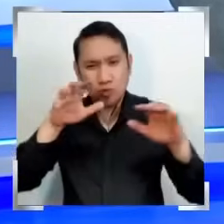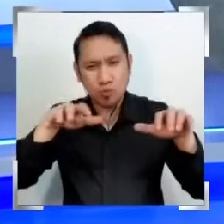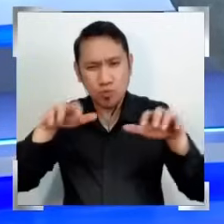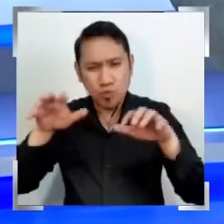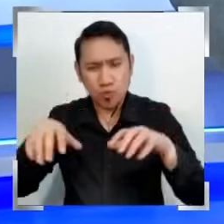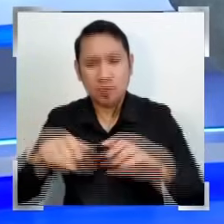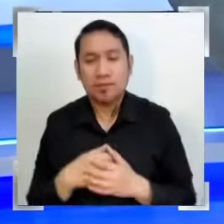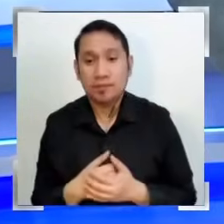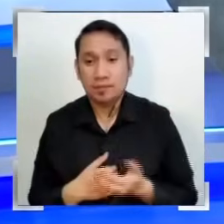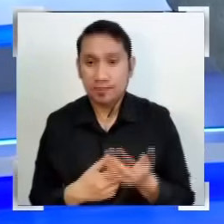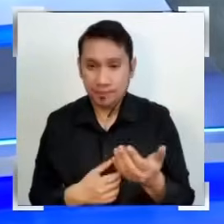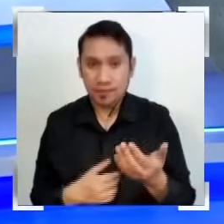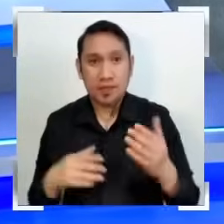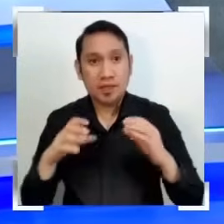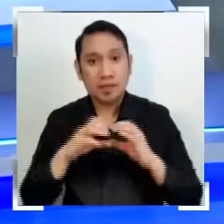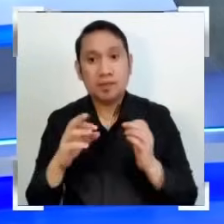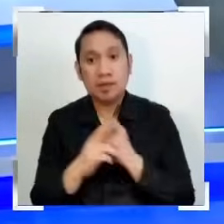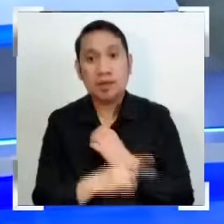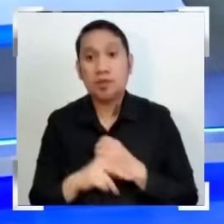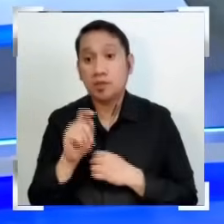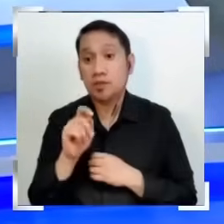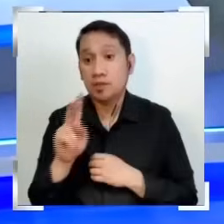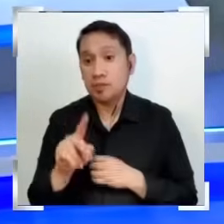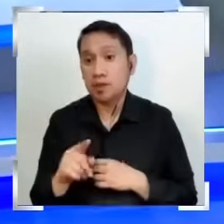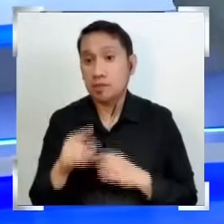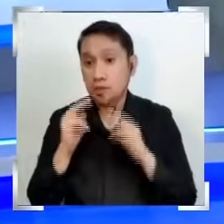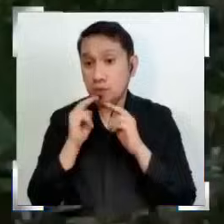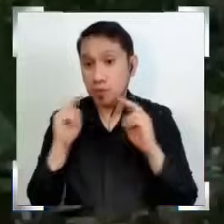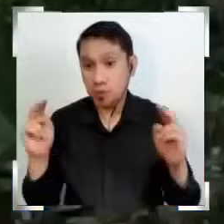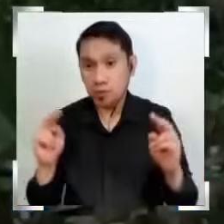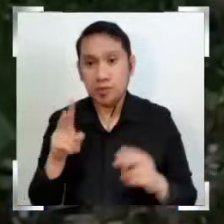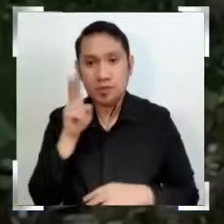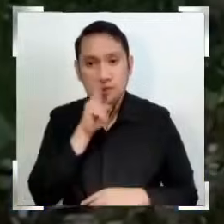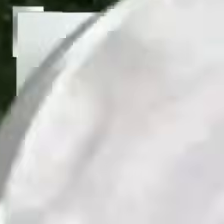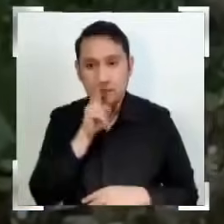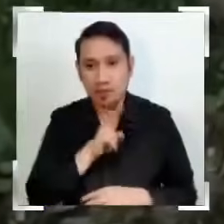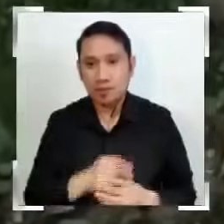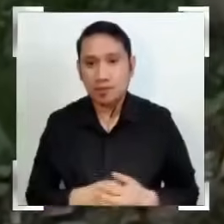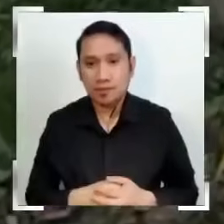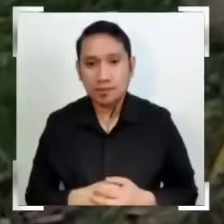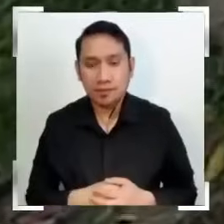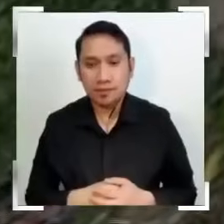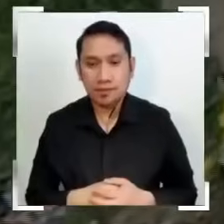Alan Domingo ng GMA Regional TV, Balitang Bisda.